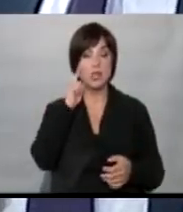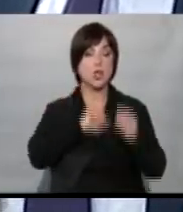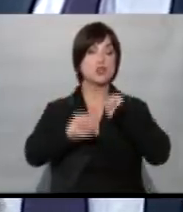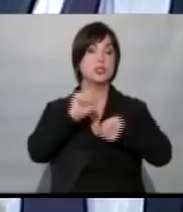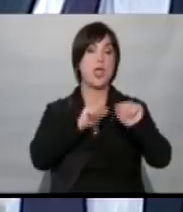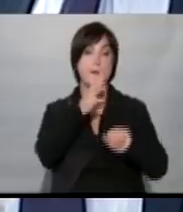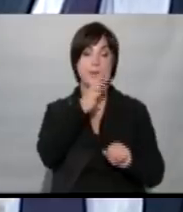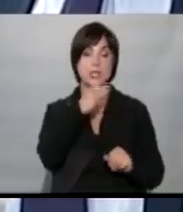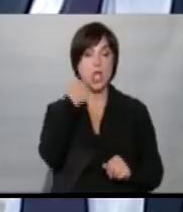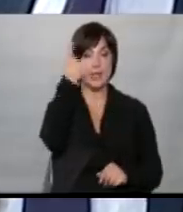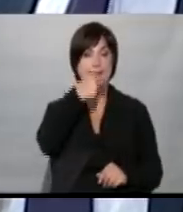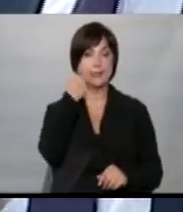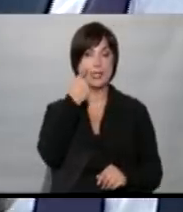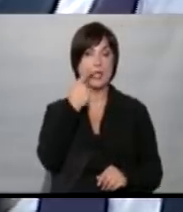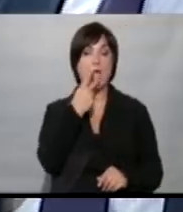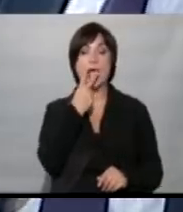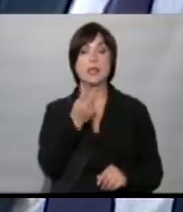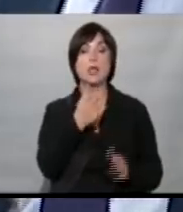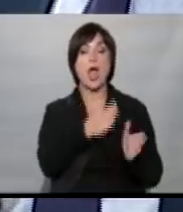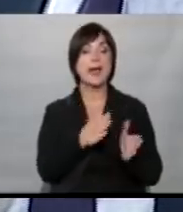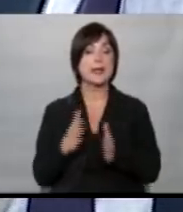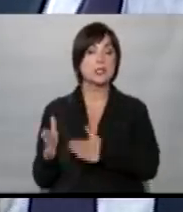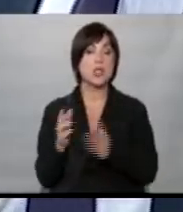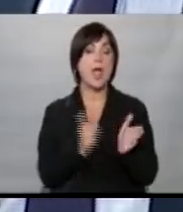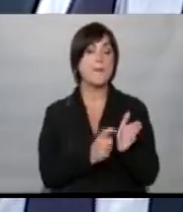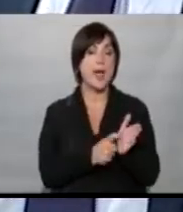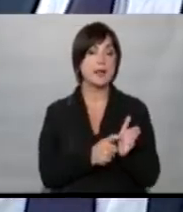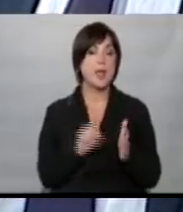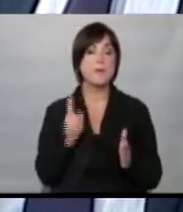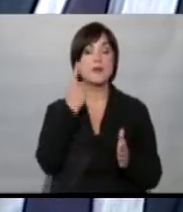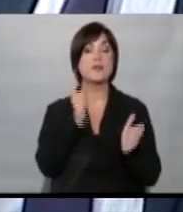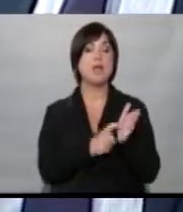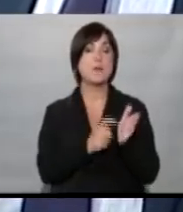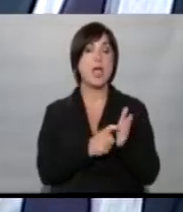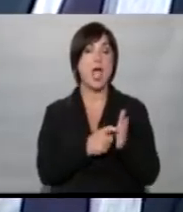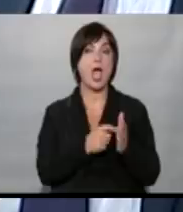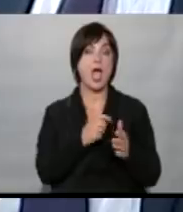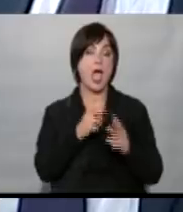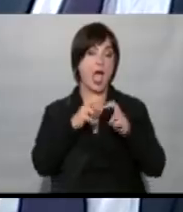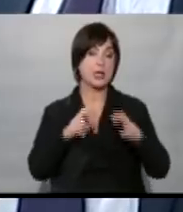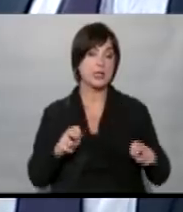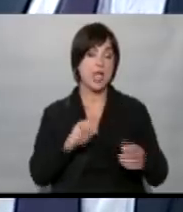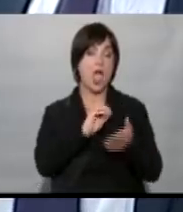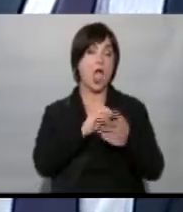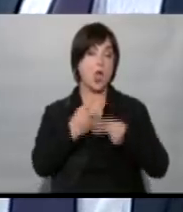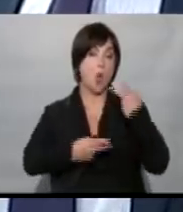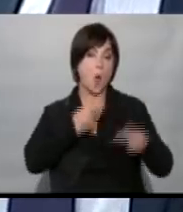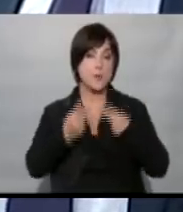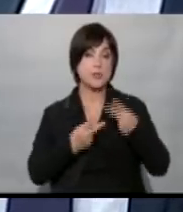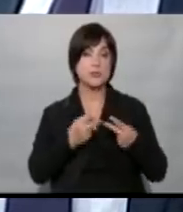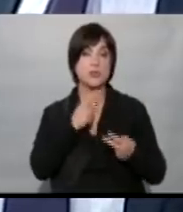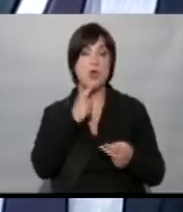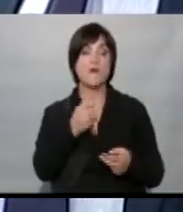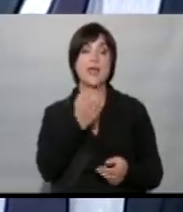штитите македонскиот идентитет. Значи, погледайте го редоследот на барањата. Првото барање анкетна комисија, има едно барање за анкетна комисија, тоа